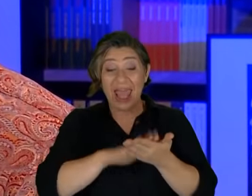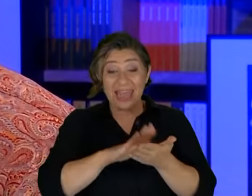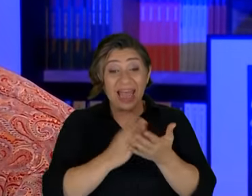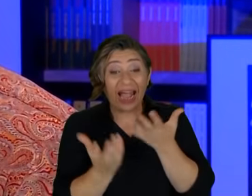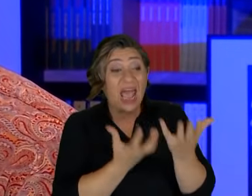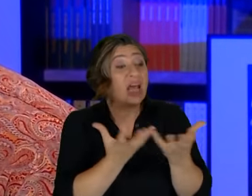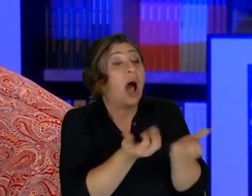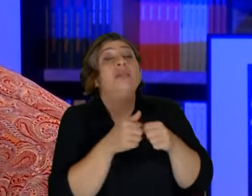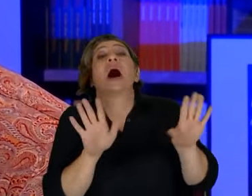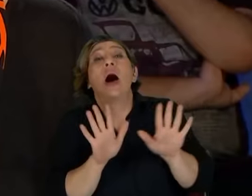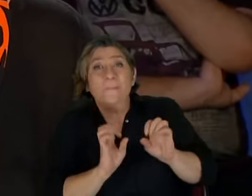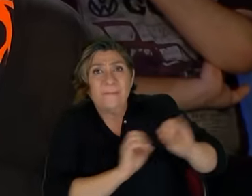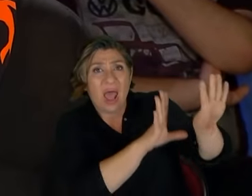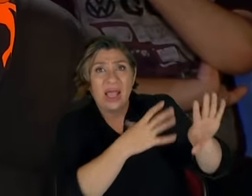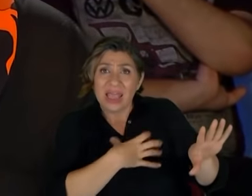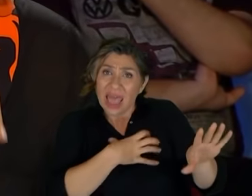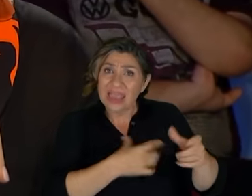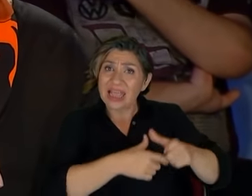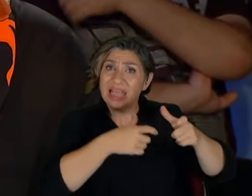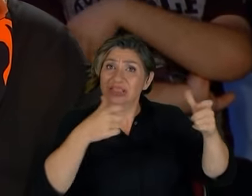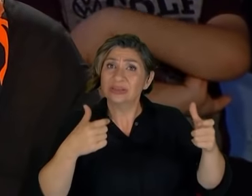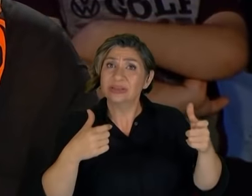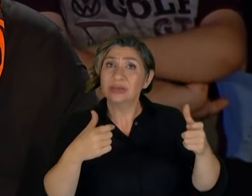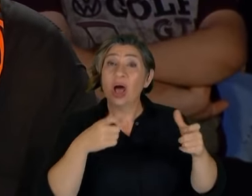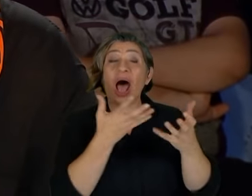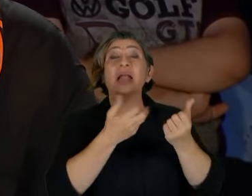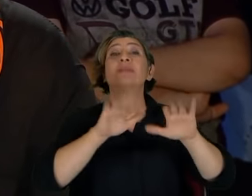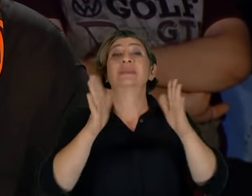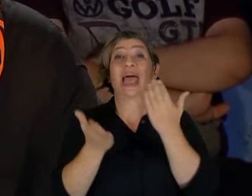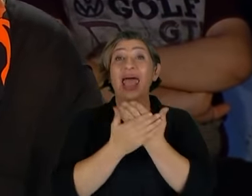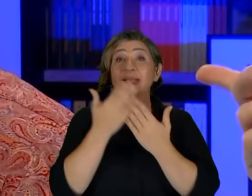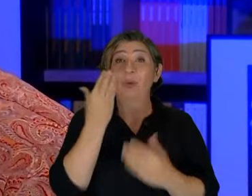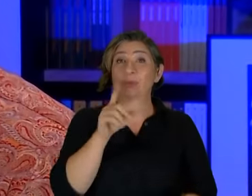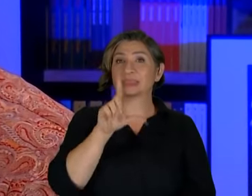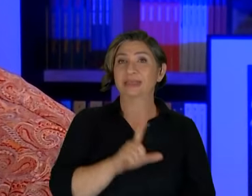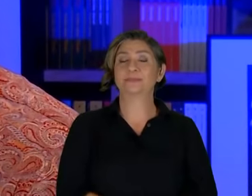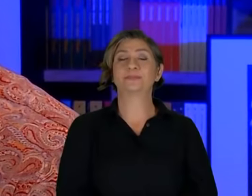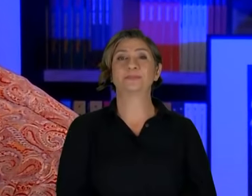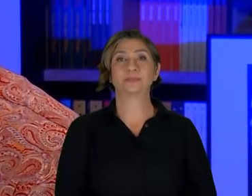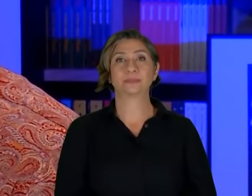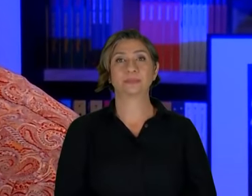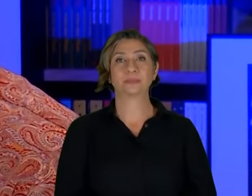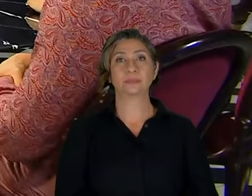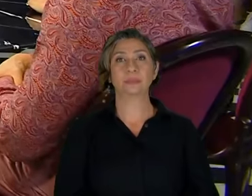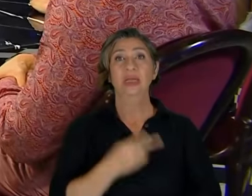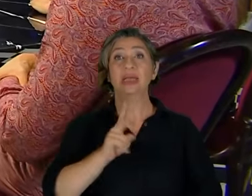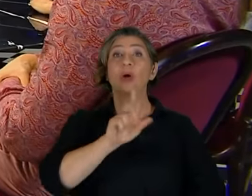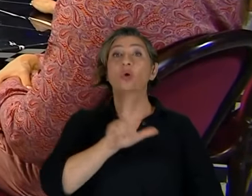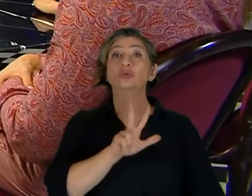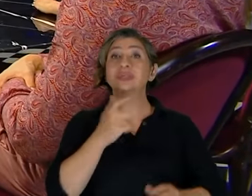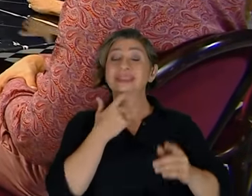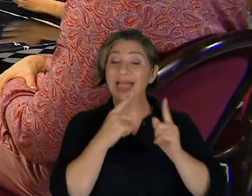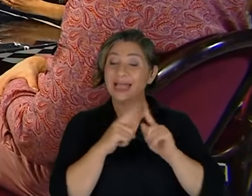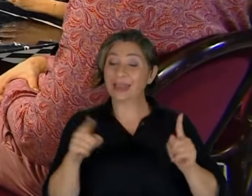ellerinden kaynaklarının alınmamasına yardım etmeliyiz. Anlatayım mı? Olur. Lütfen. Tamam. Şimdi 2030 yılına kadar